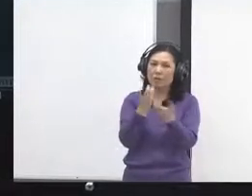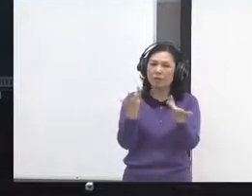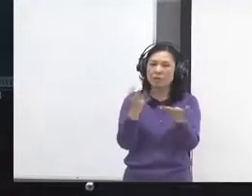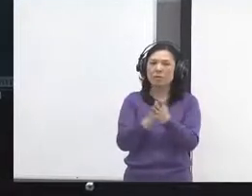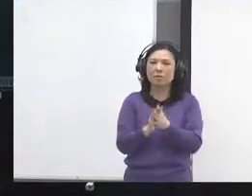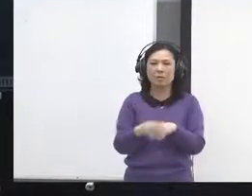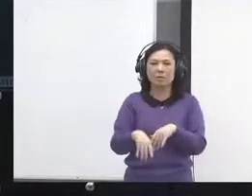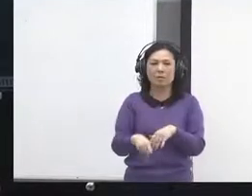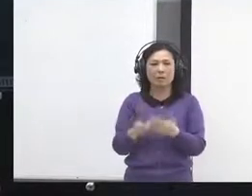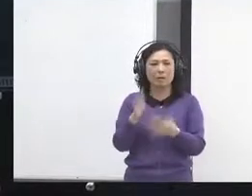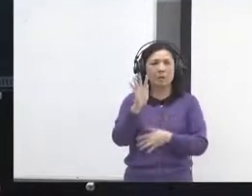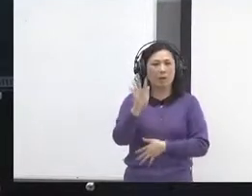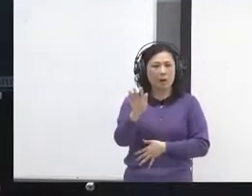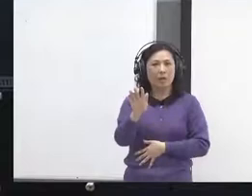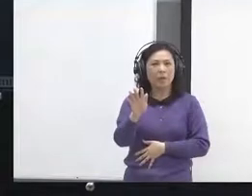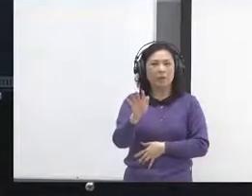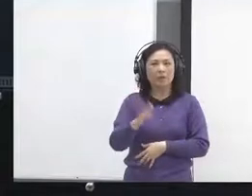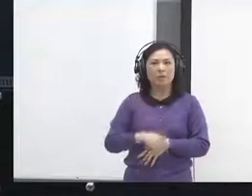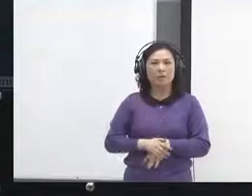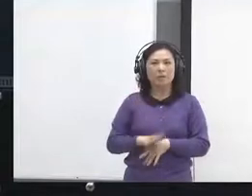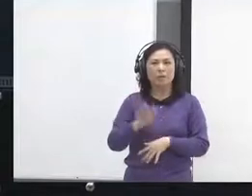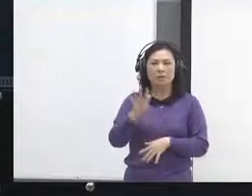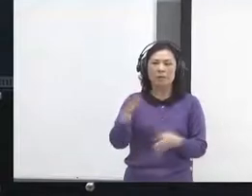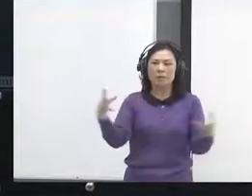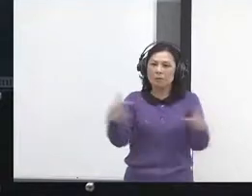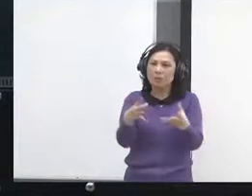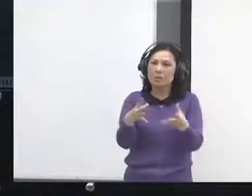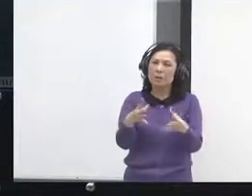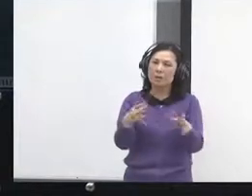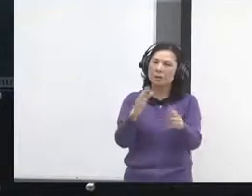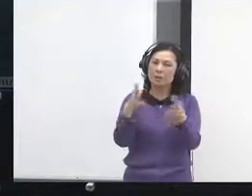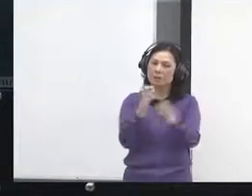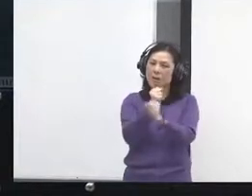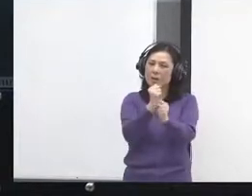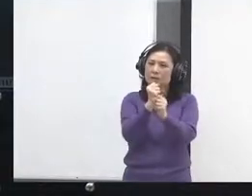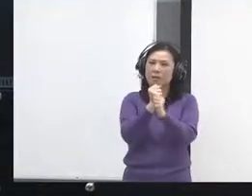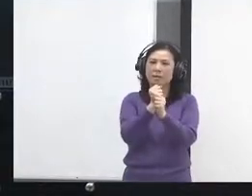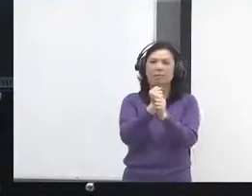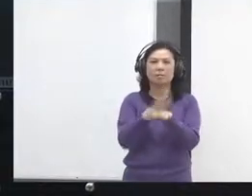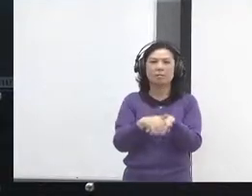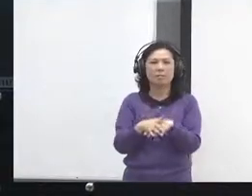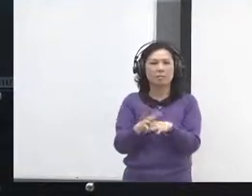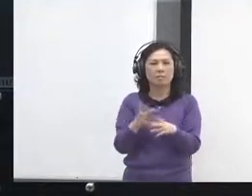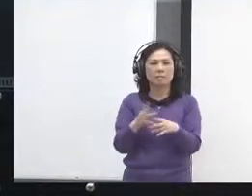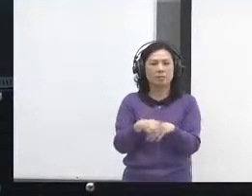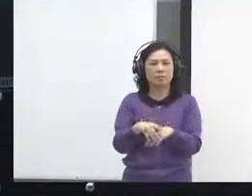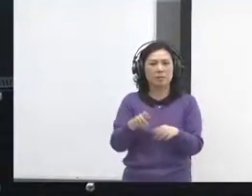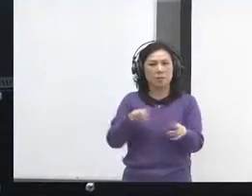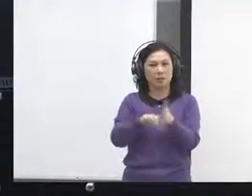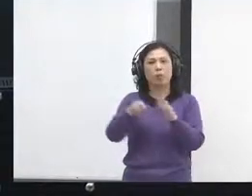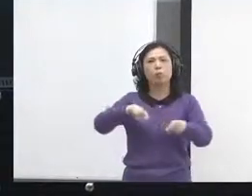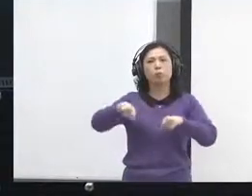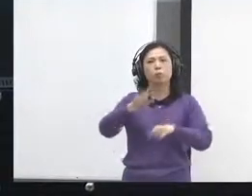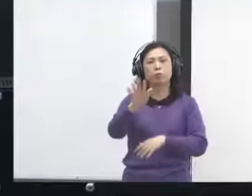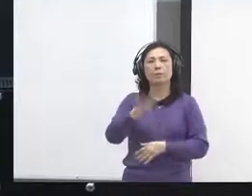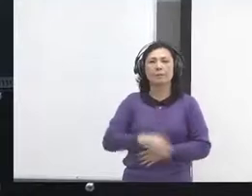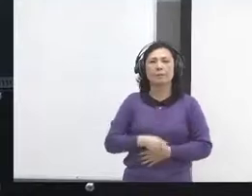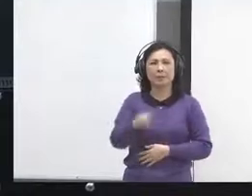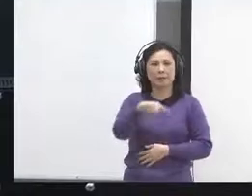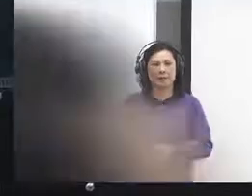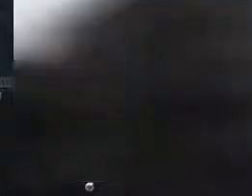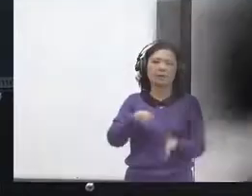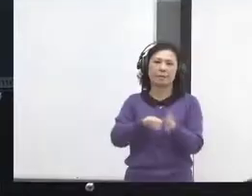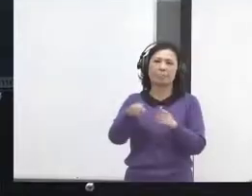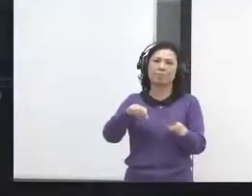我。那或许也有就是一起我们共创，我们一起协作，一起制作东西的专案哦。那像接下来的下一个专